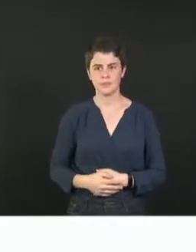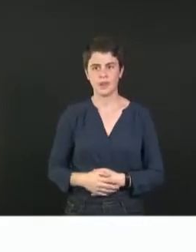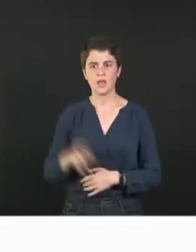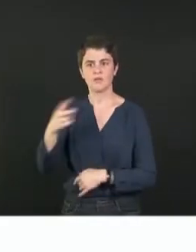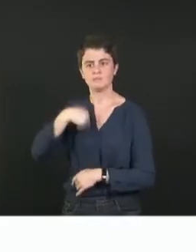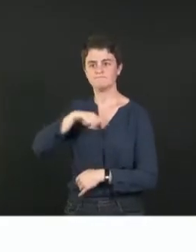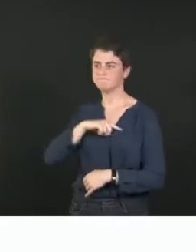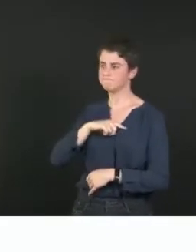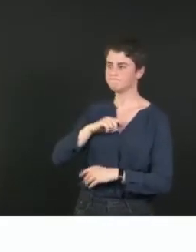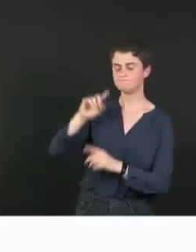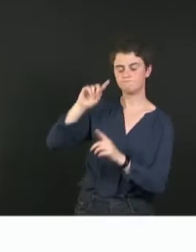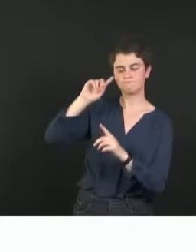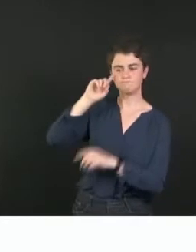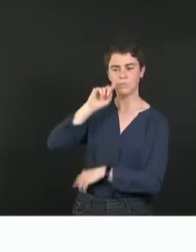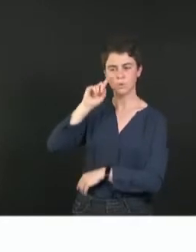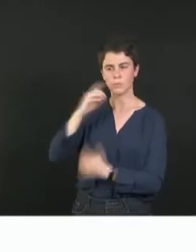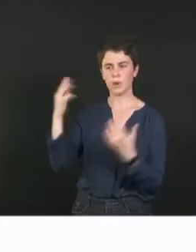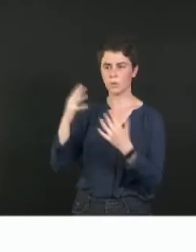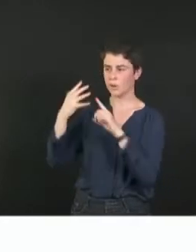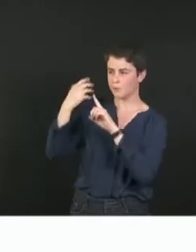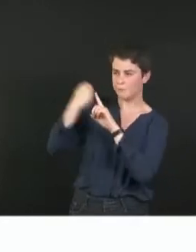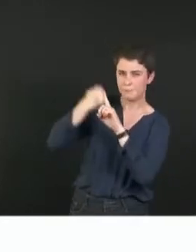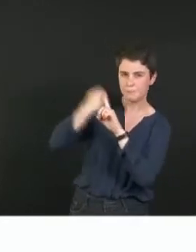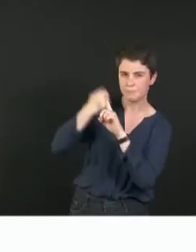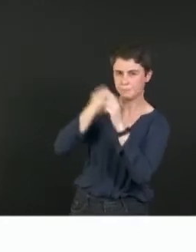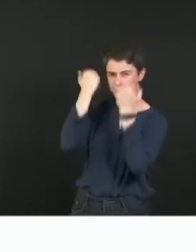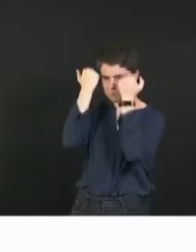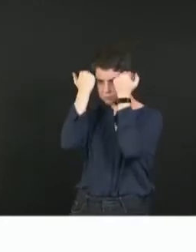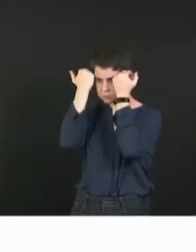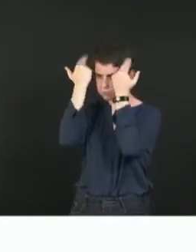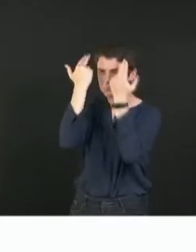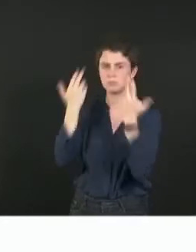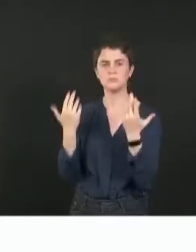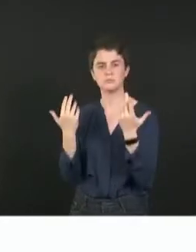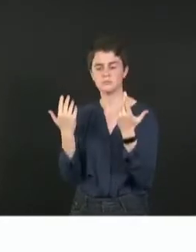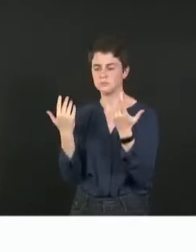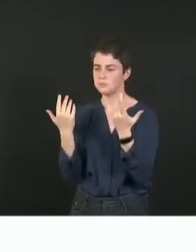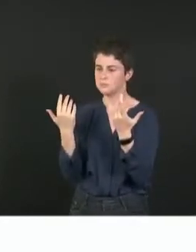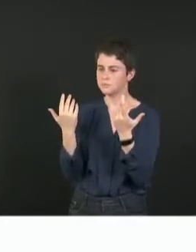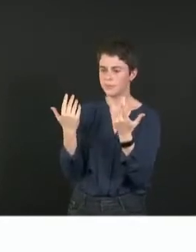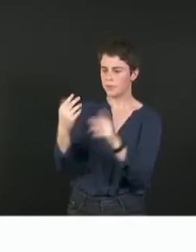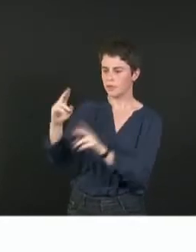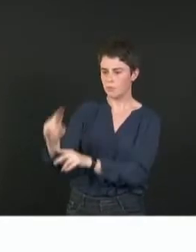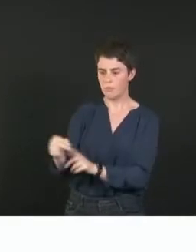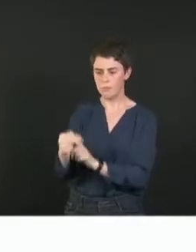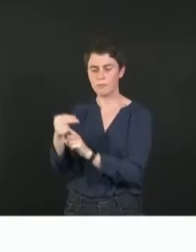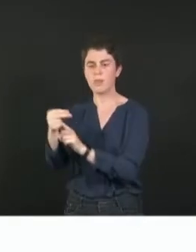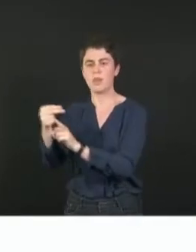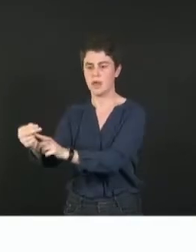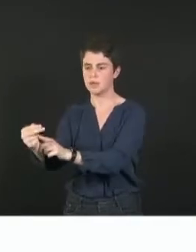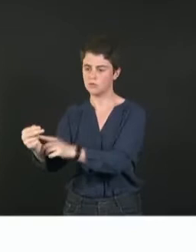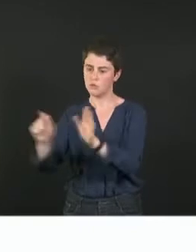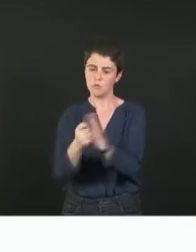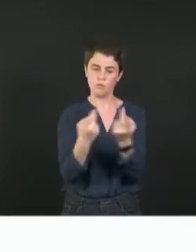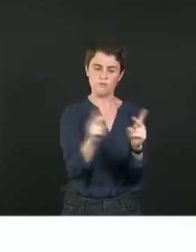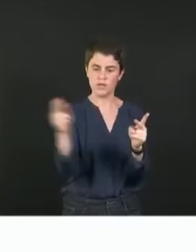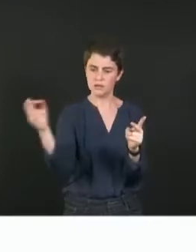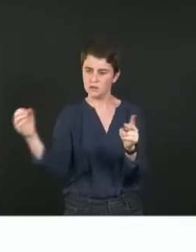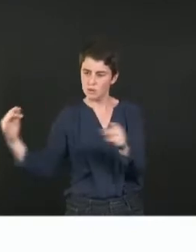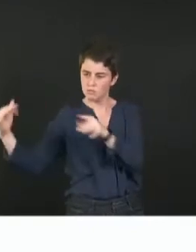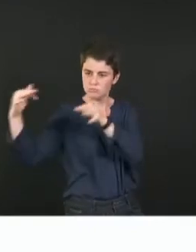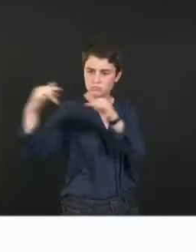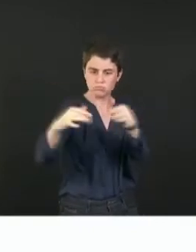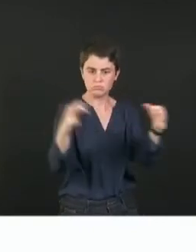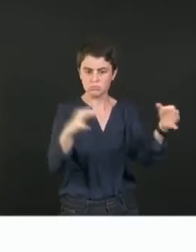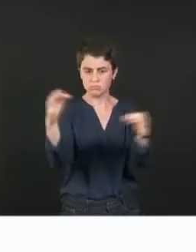résilience. Je pense qu'on le verra dans cette table ronde. Tous les bénéfices, les co-bénéfices apportés par la nature en ville, c'est un moyen de sauver les humains